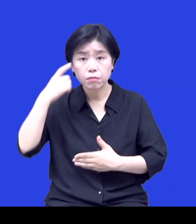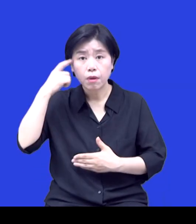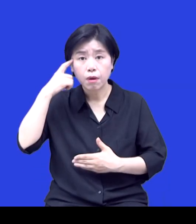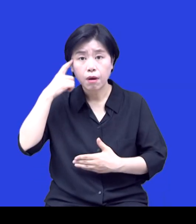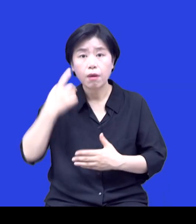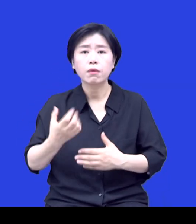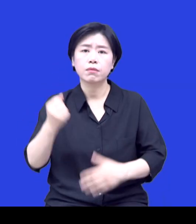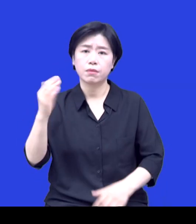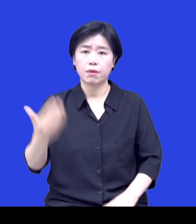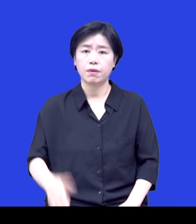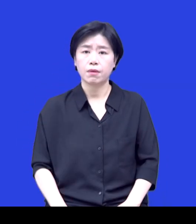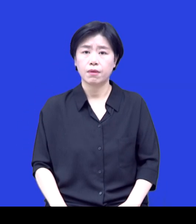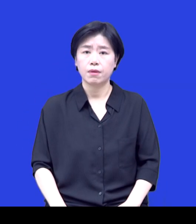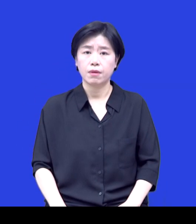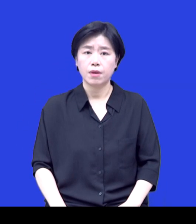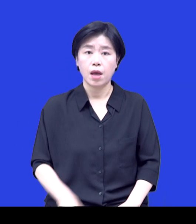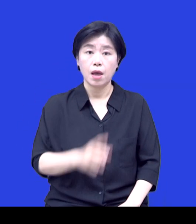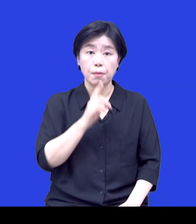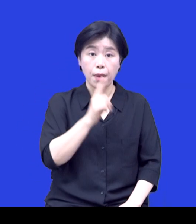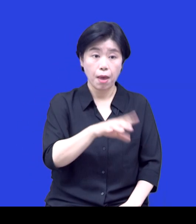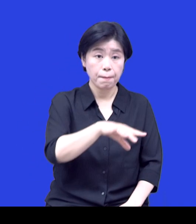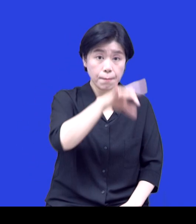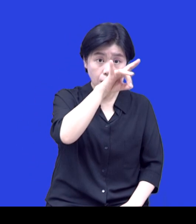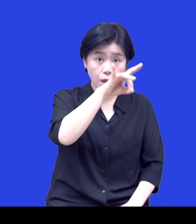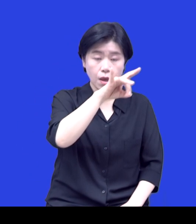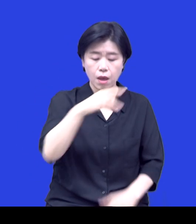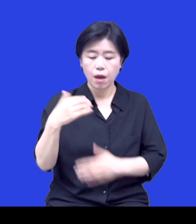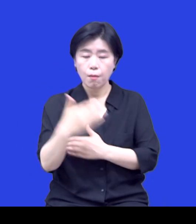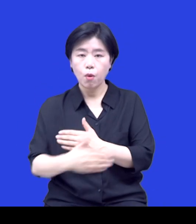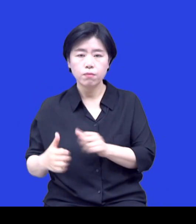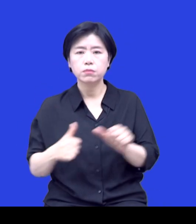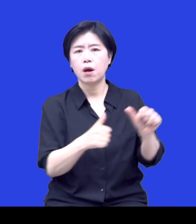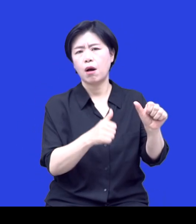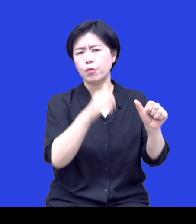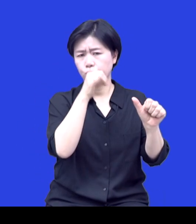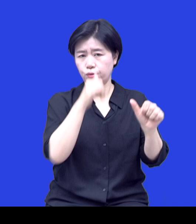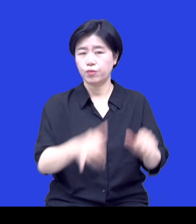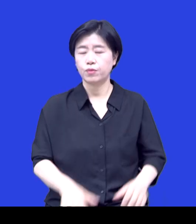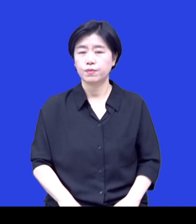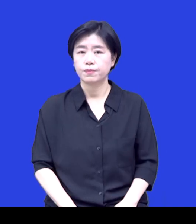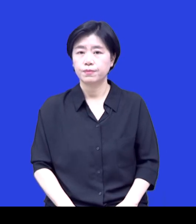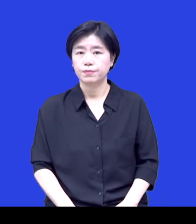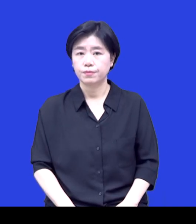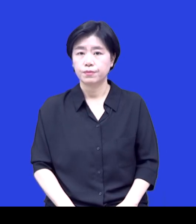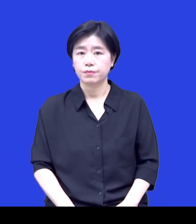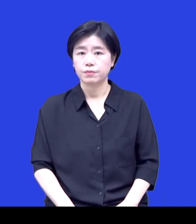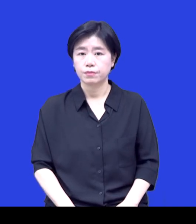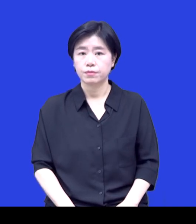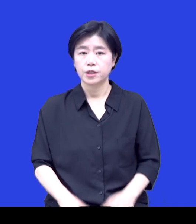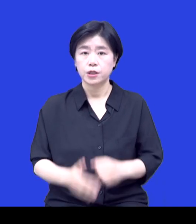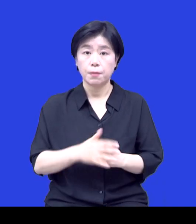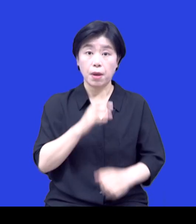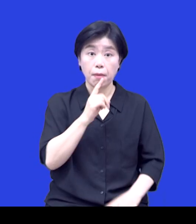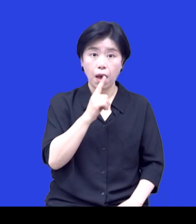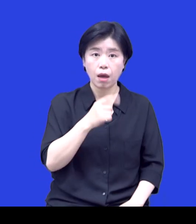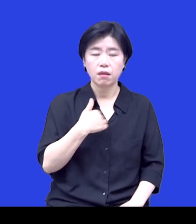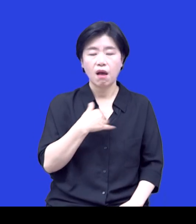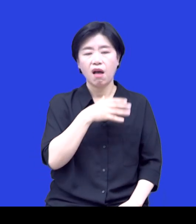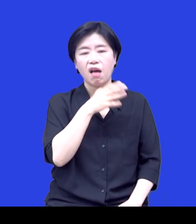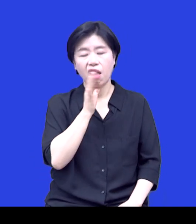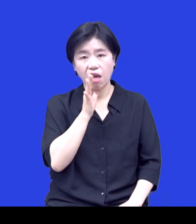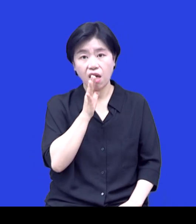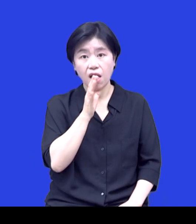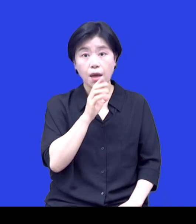다른 몸의 모든 기관들이 반응을 하기 시작하면서 이렇게 축축 근데